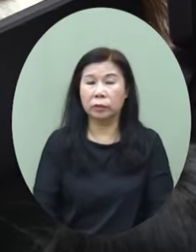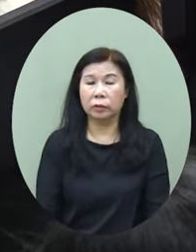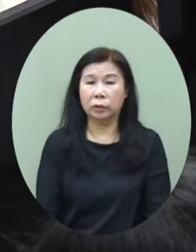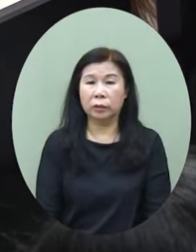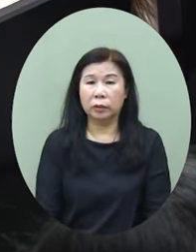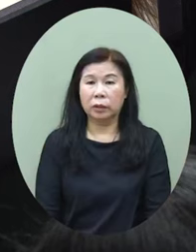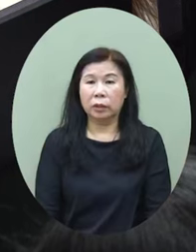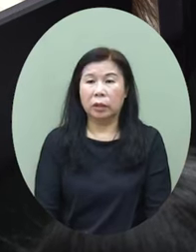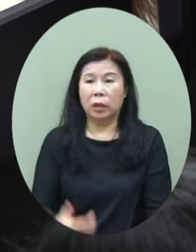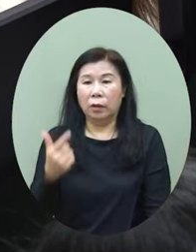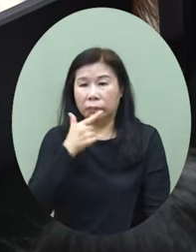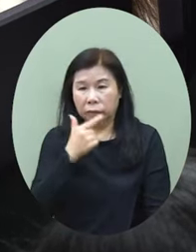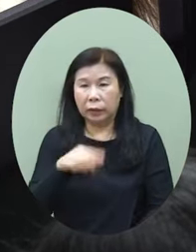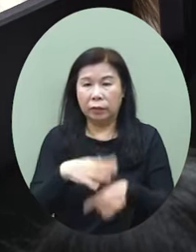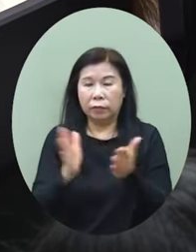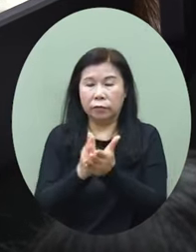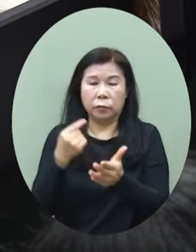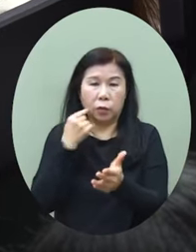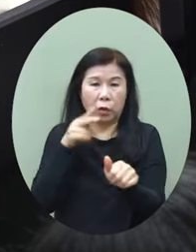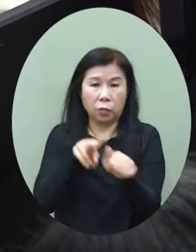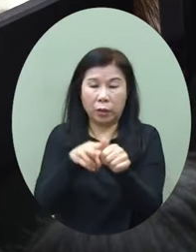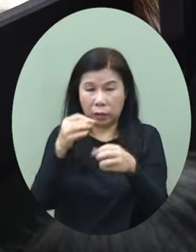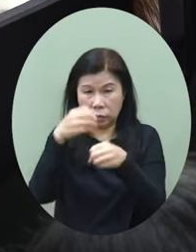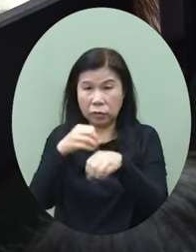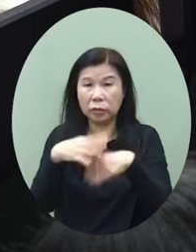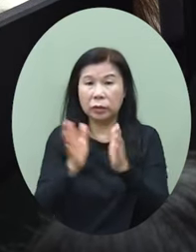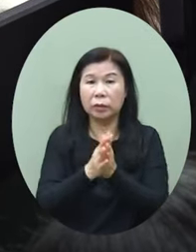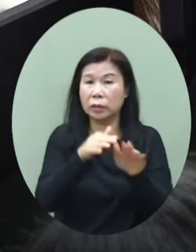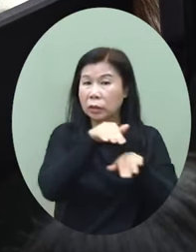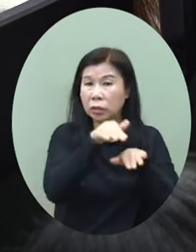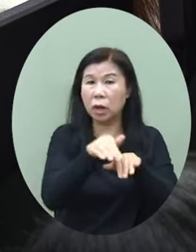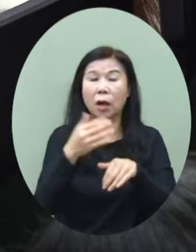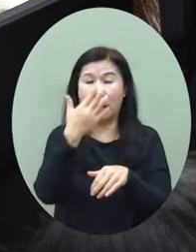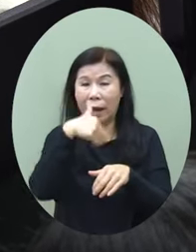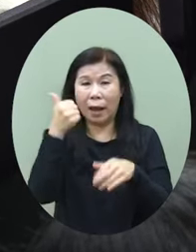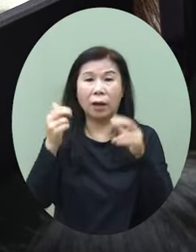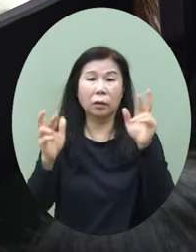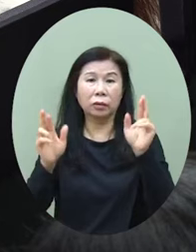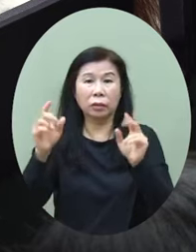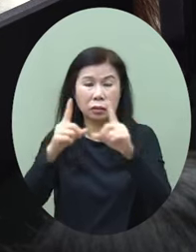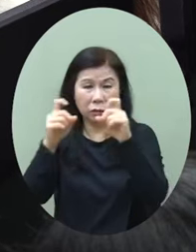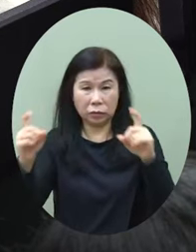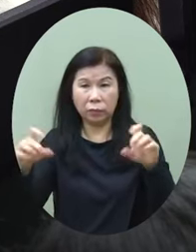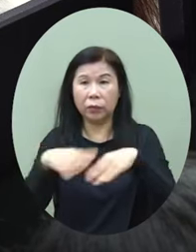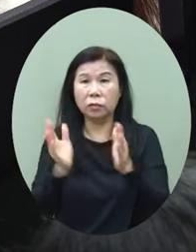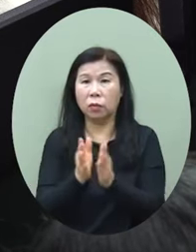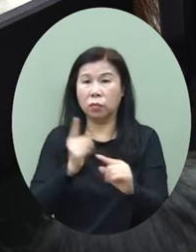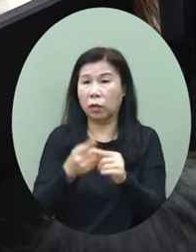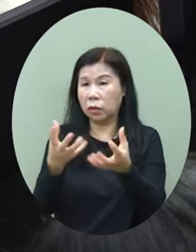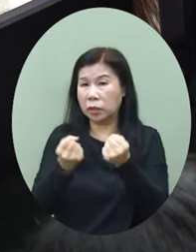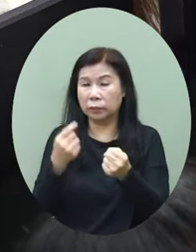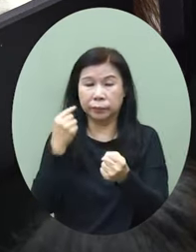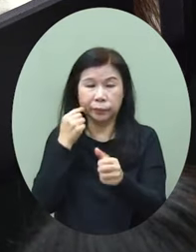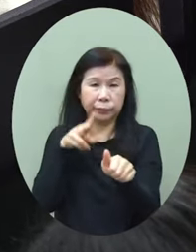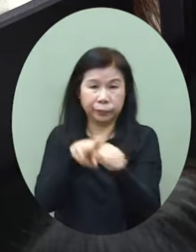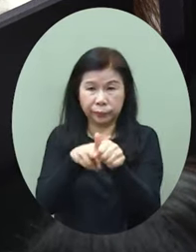我们看到有些人在 Jordan,有些人 Laguna City,那些人没有接受的兴奋?第三,你问